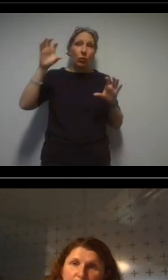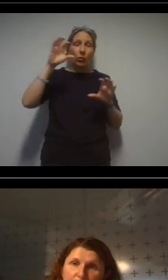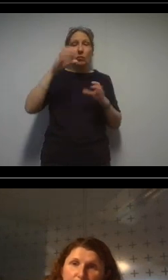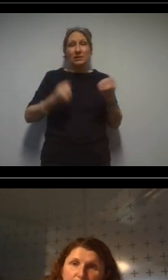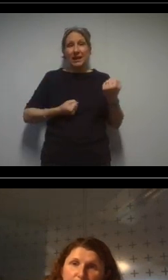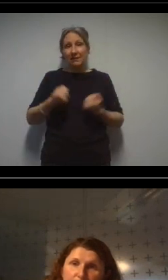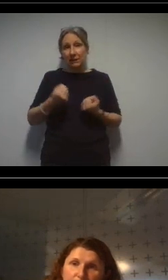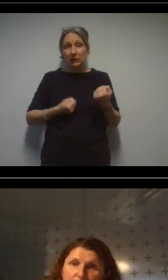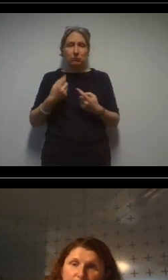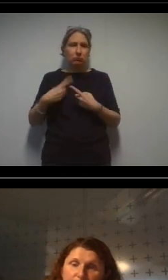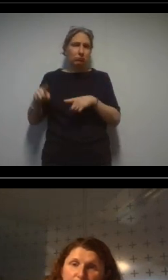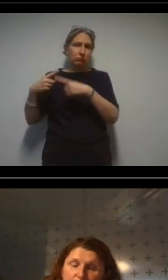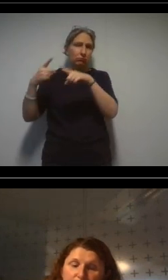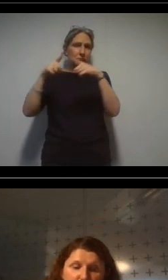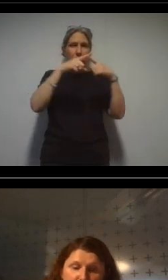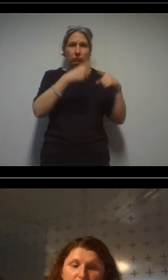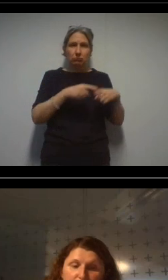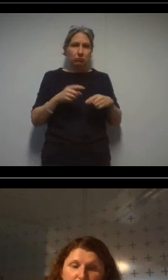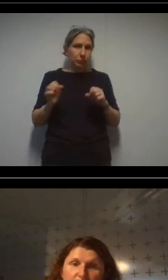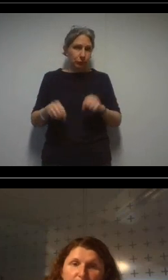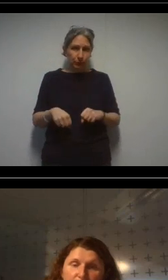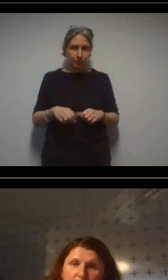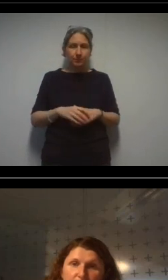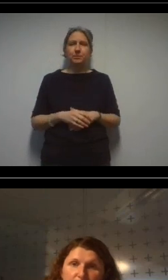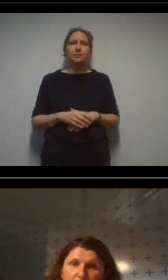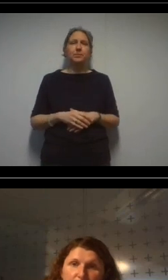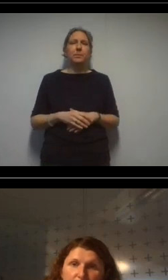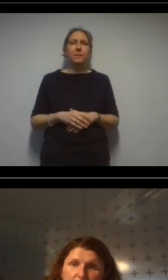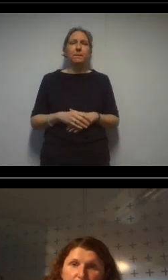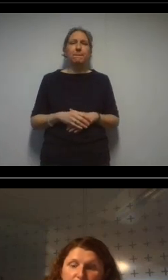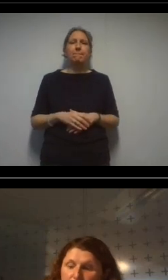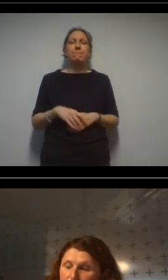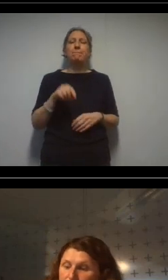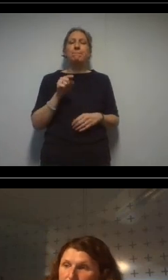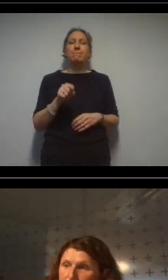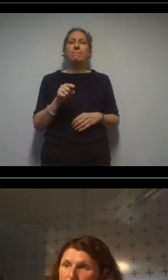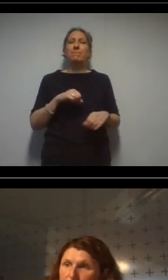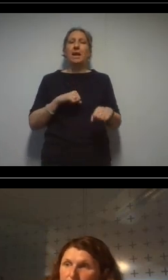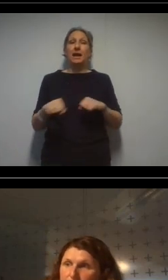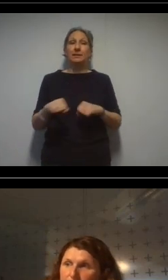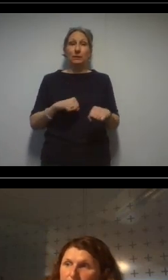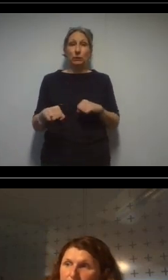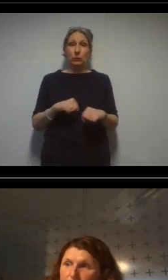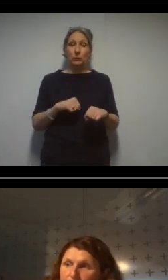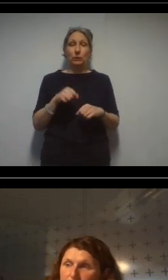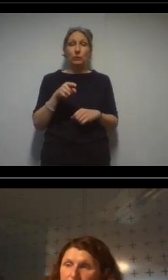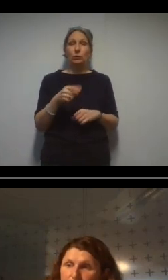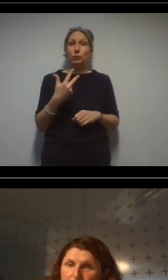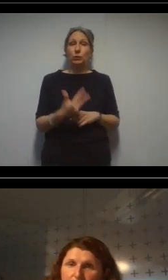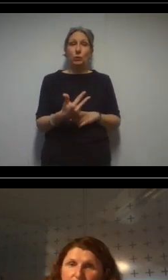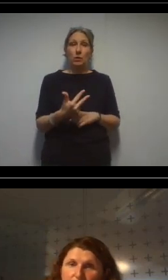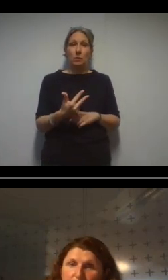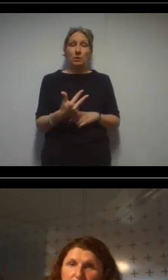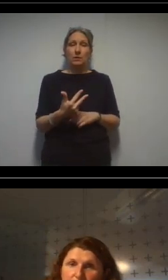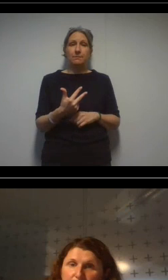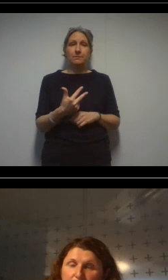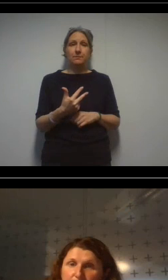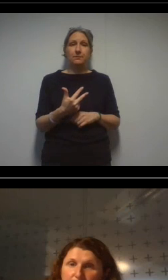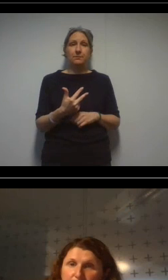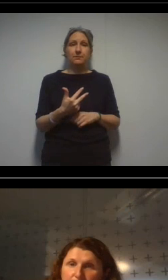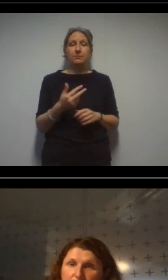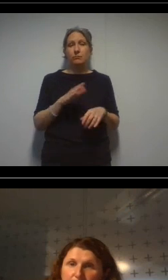aussi varier au cours de l'année. Alors, sur ces actions-là, on a trois actions. Enfin, sur cette